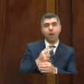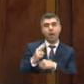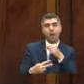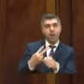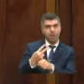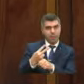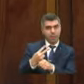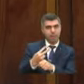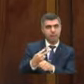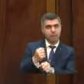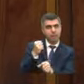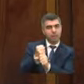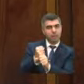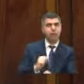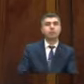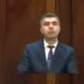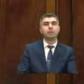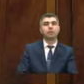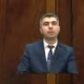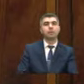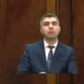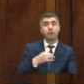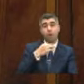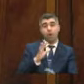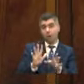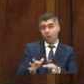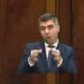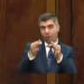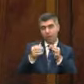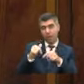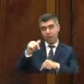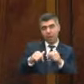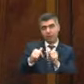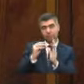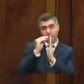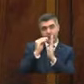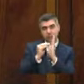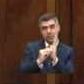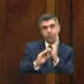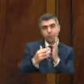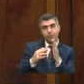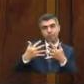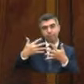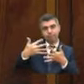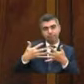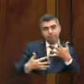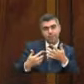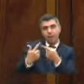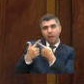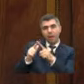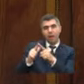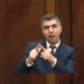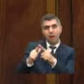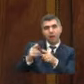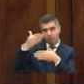التشريعية الحالية، بالإشارة إلى أن هناك نتائج إيجابية مسجلة كثيرة في عدد من المؤشرات الداخلية